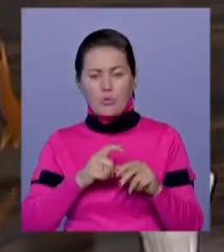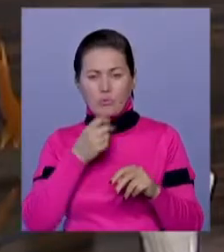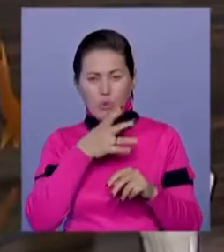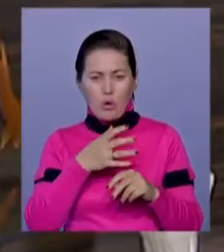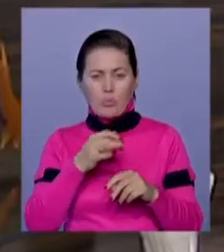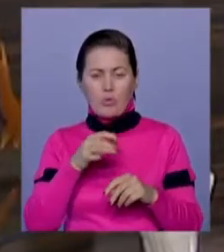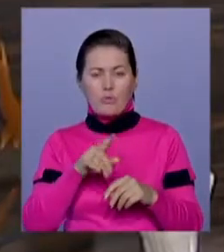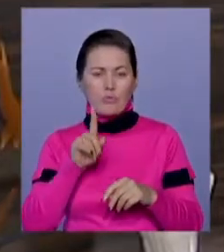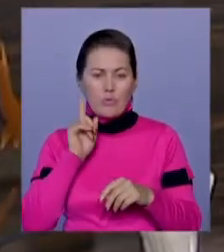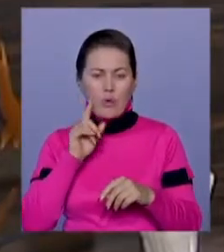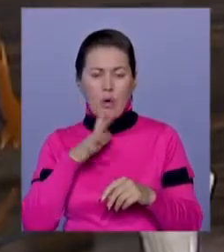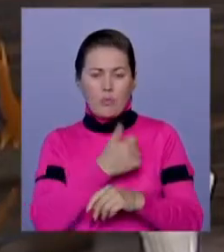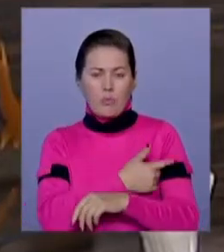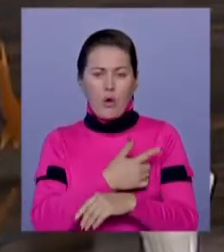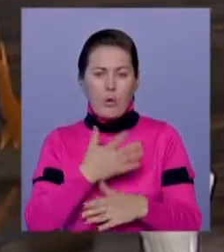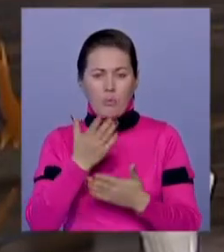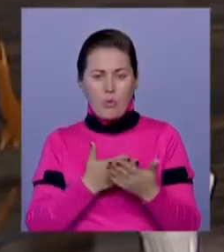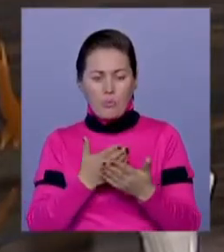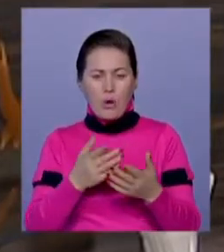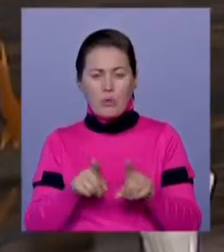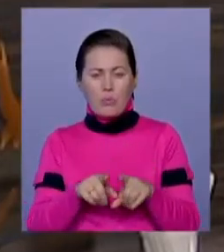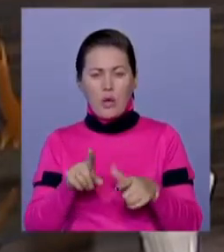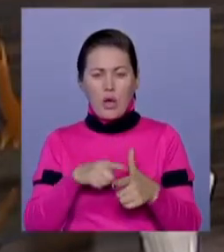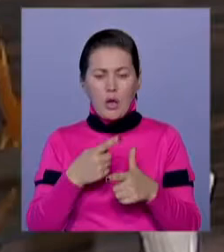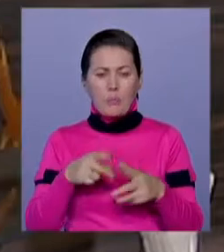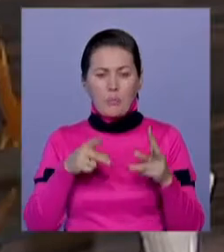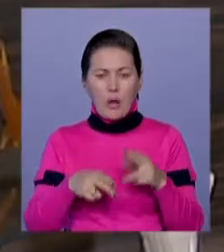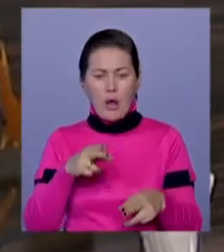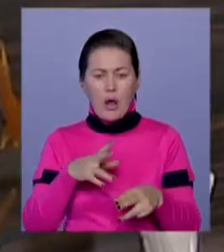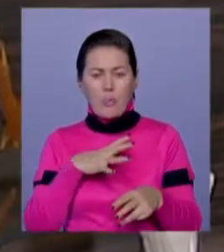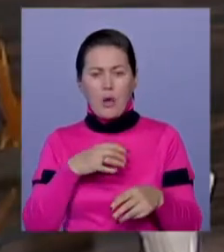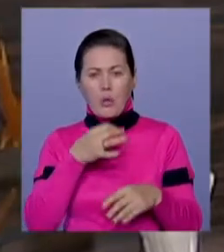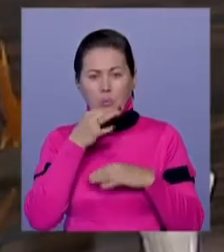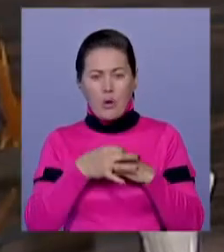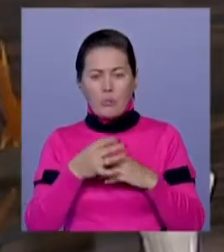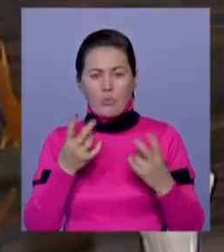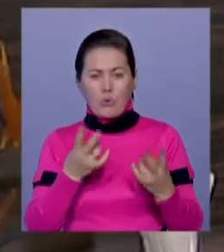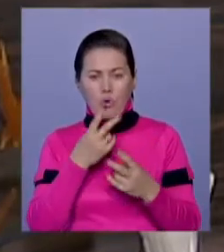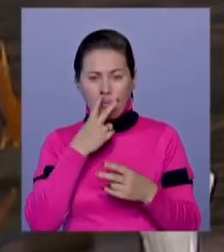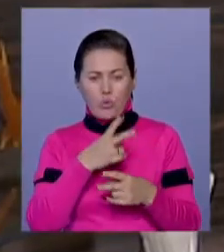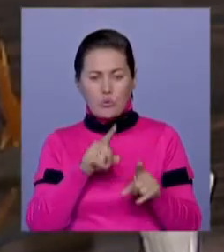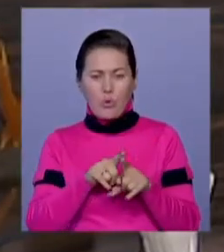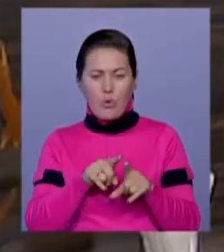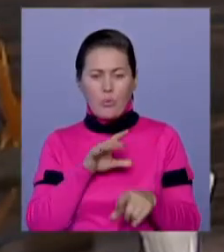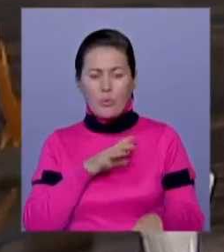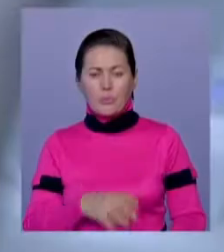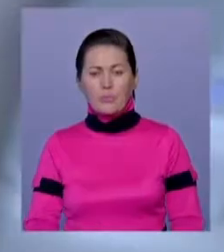Яғни бойжеткендерге медициналық ақыл кеңес беретін немесе операция жасайтын тарап жауапкершілік таныту керек.